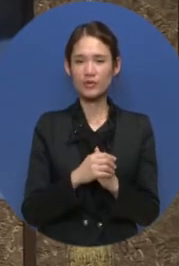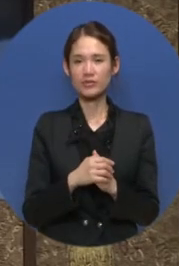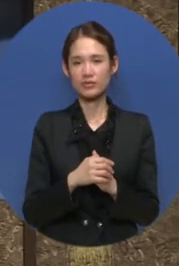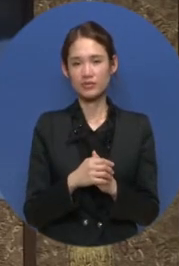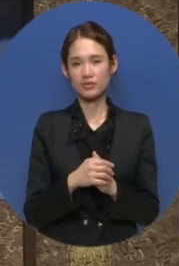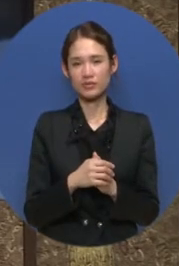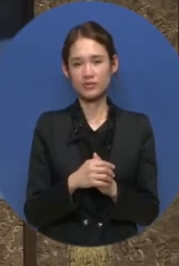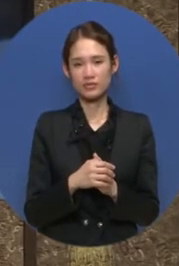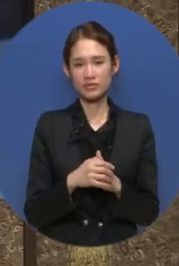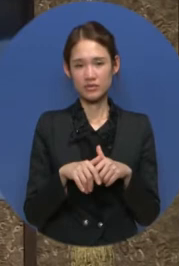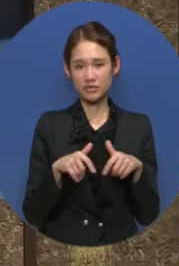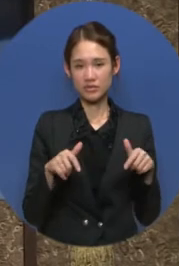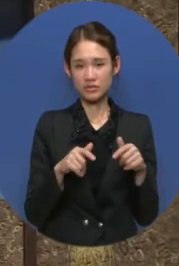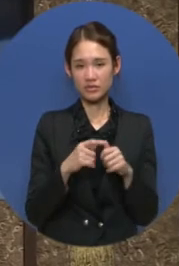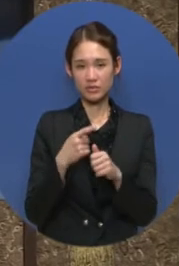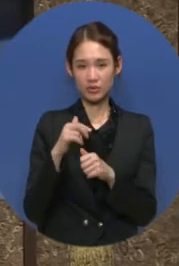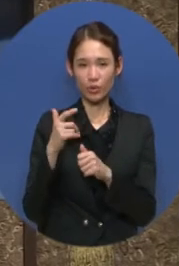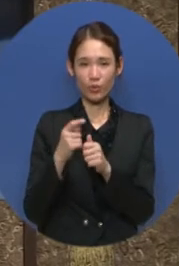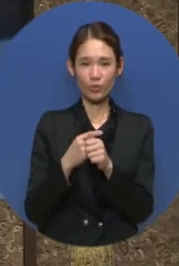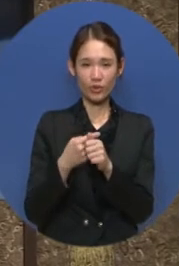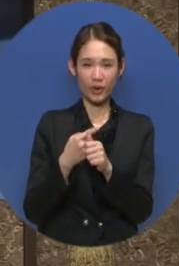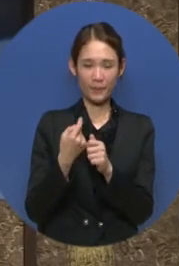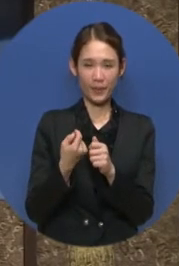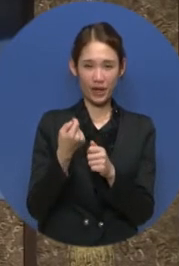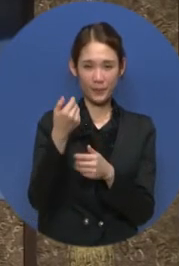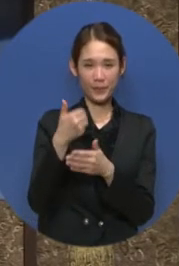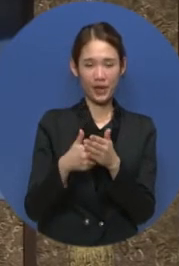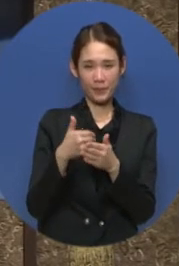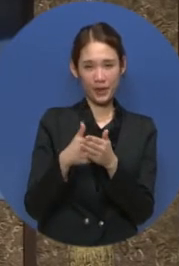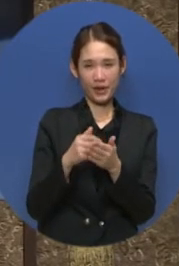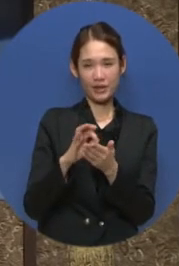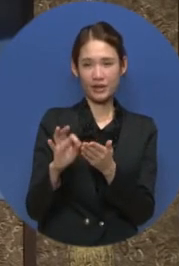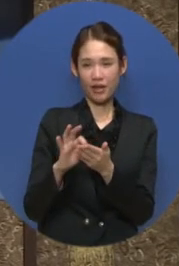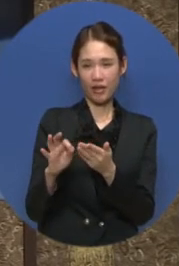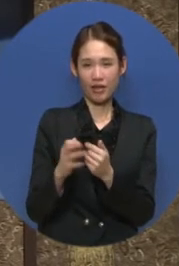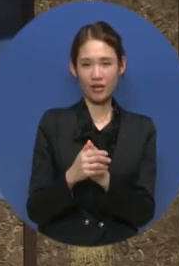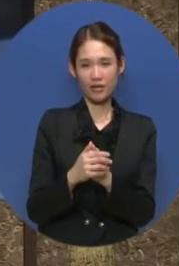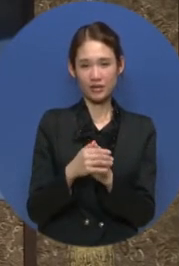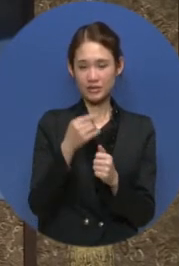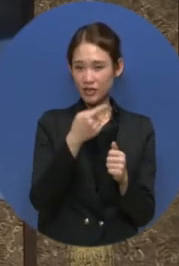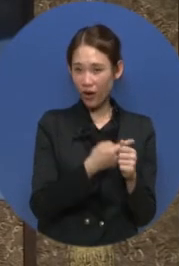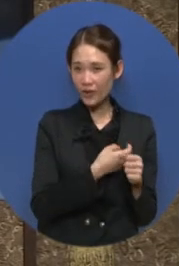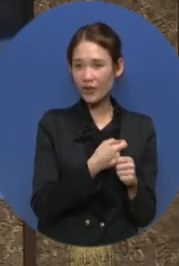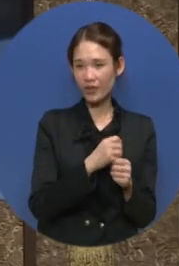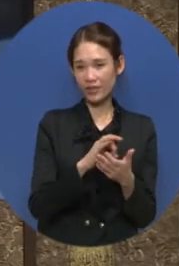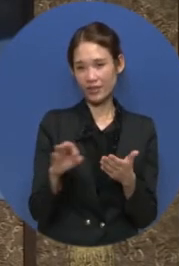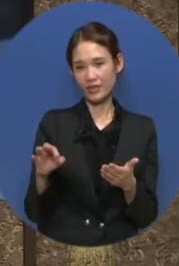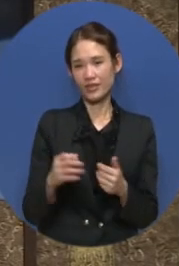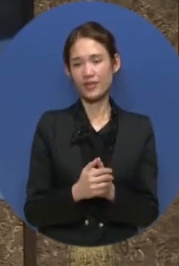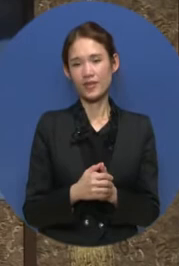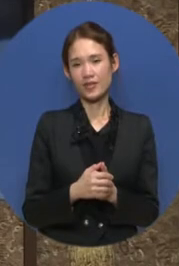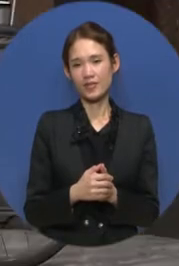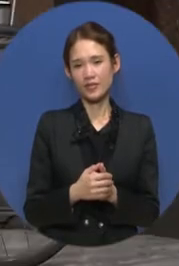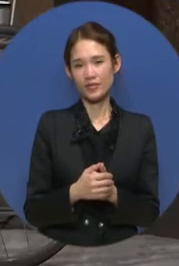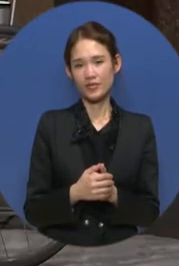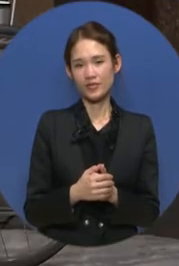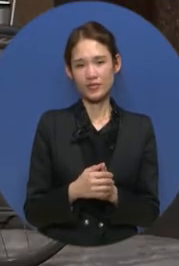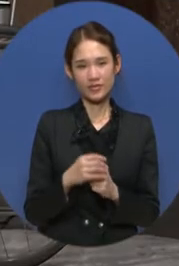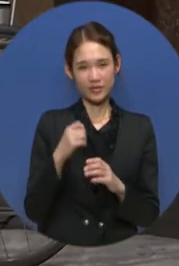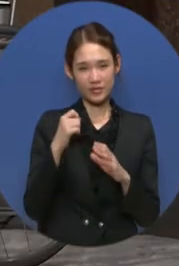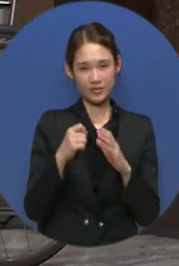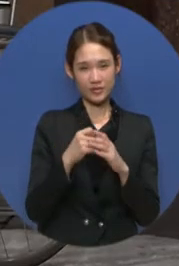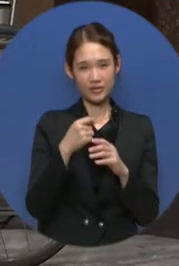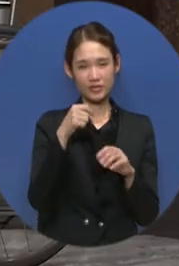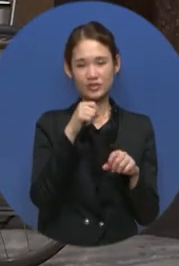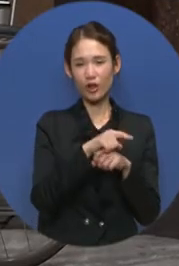않고 네. 그래서 일반 고용 비누보다는 네. 좀 빨리 달기는 하죠. 아. 천연으로 하다 보니까. 예. 그래서 성분이 좋다 보니까 어쩔